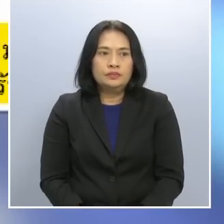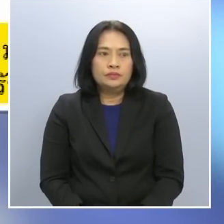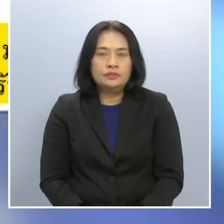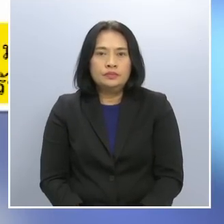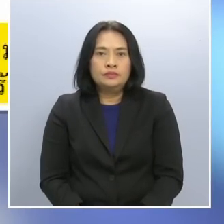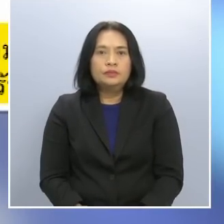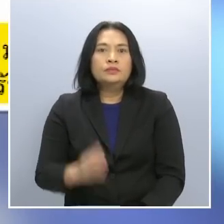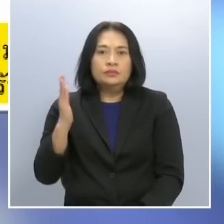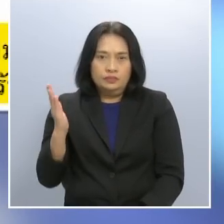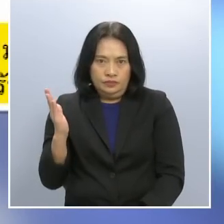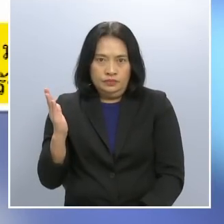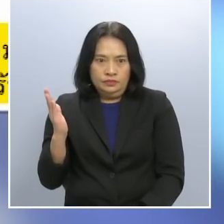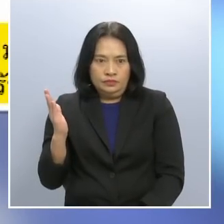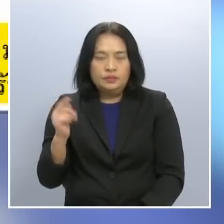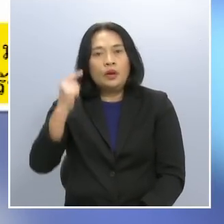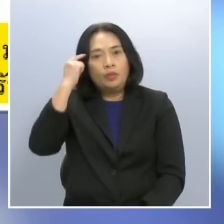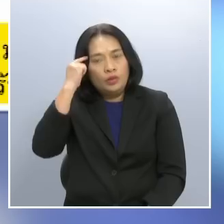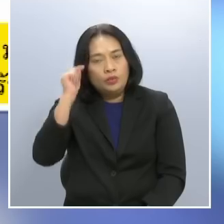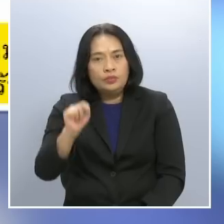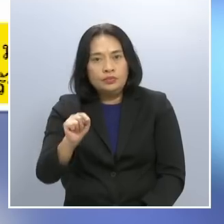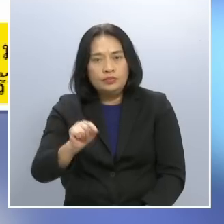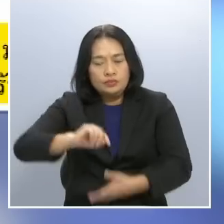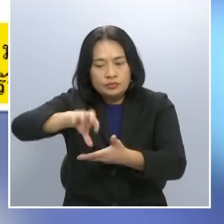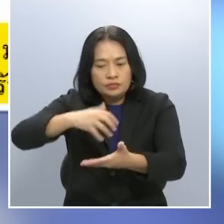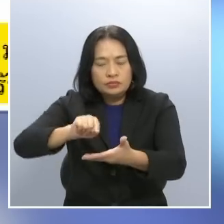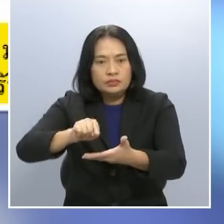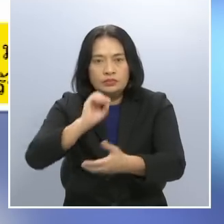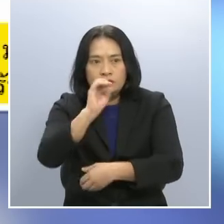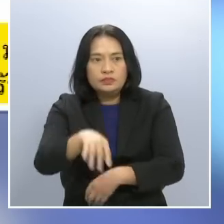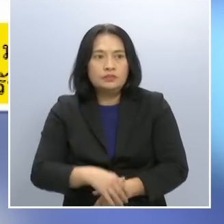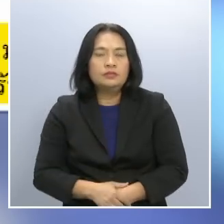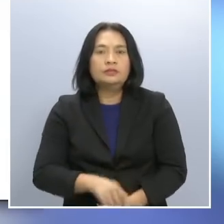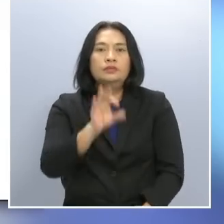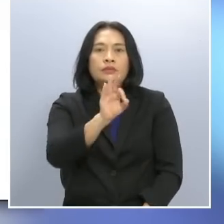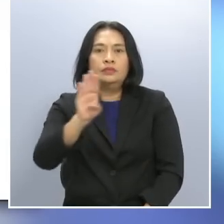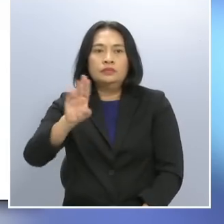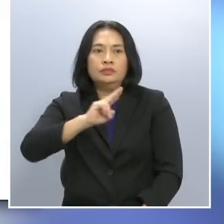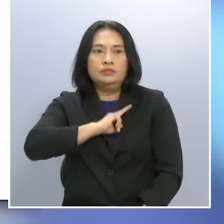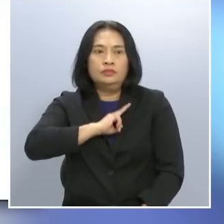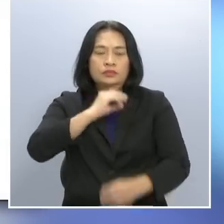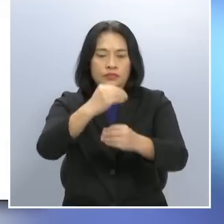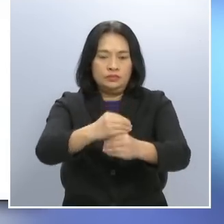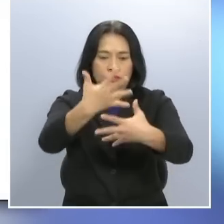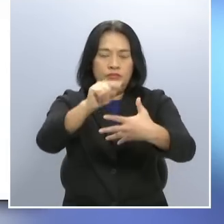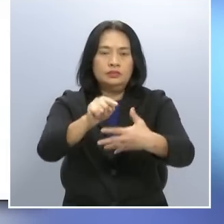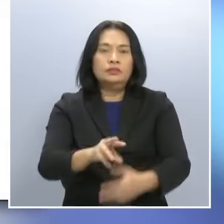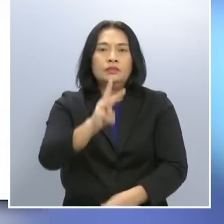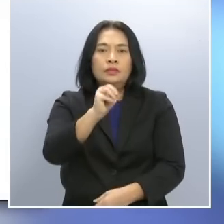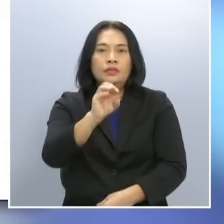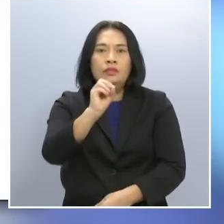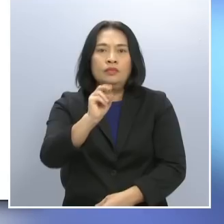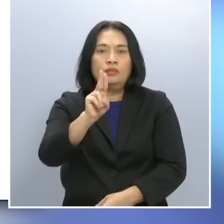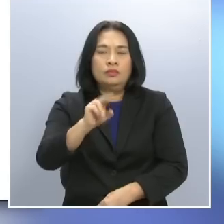าพอได้ฟังคำสัมภาษณ์นี้เมื่อเช้าเป็นไงฮะ ก็โพสต์ใน Facebook ส่วนตัวนะคะบอกว่า MOU เท่ากับ